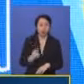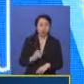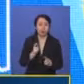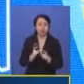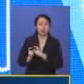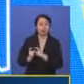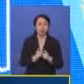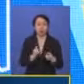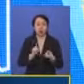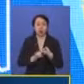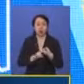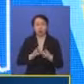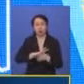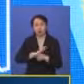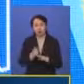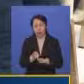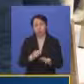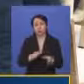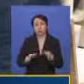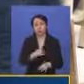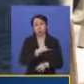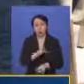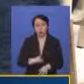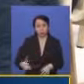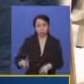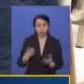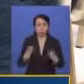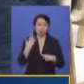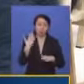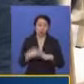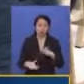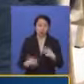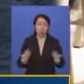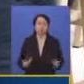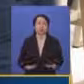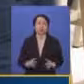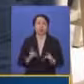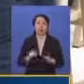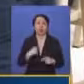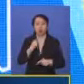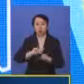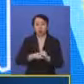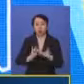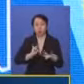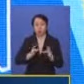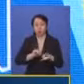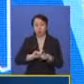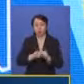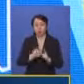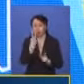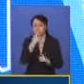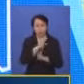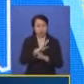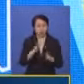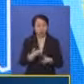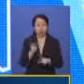борьба с коронавирусной инфекцией. В сфере культуры региона пришлось прекратить все свои живые выступления и перейти на онлайн-формат. Несмотря ни на что,